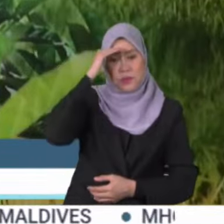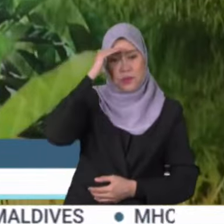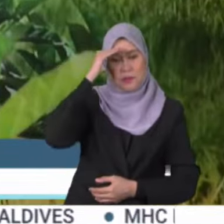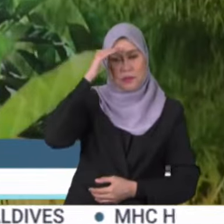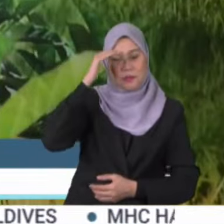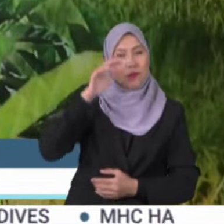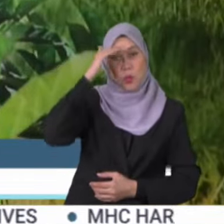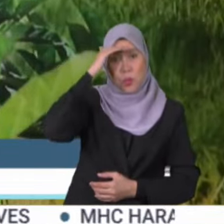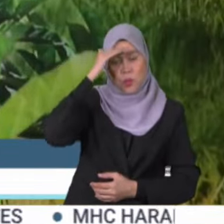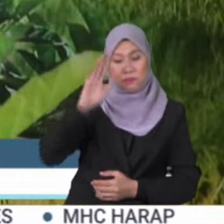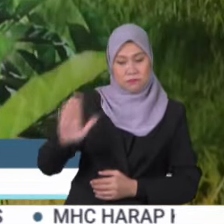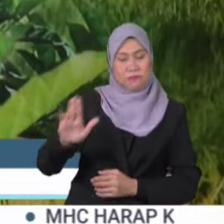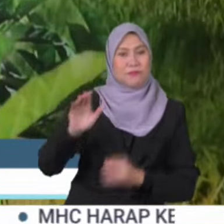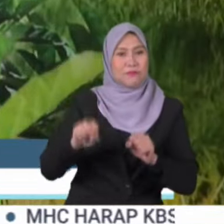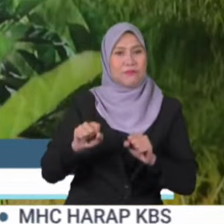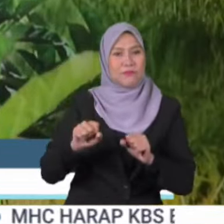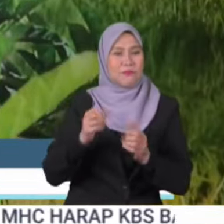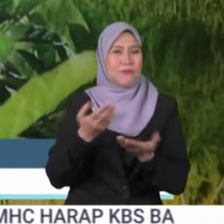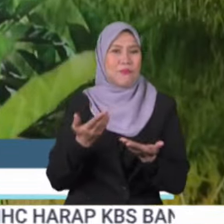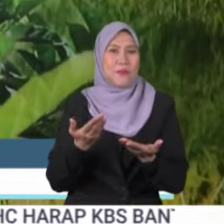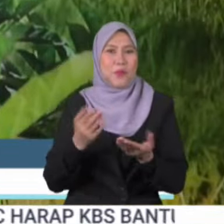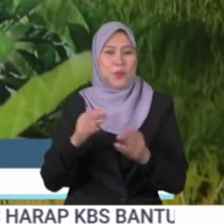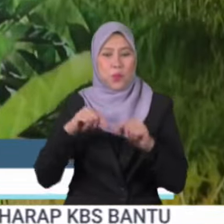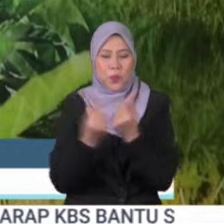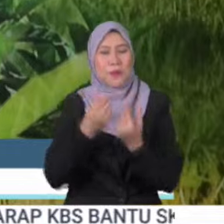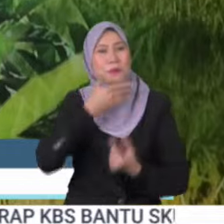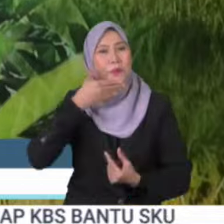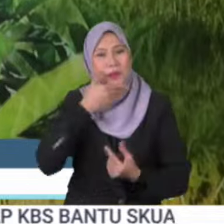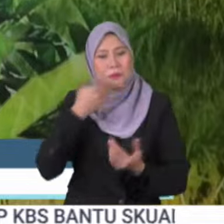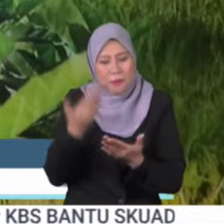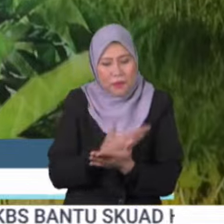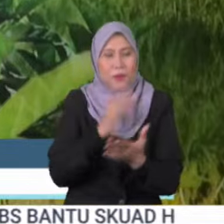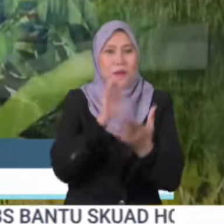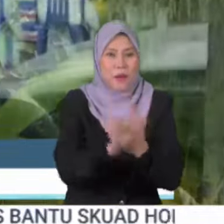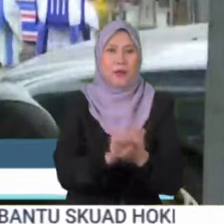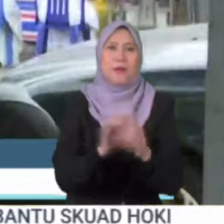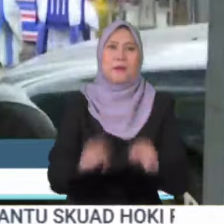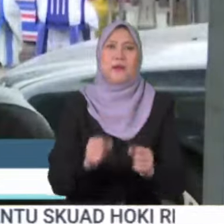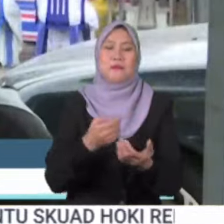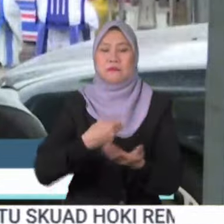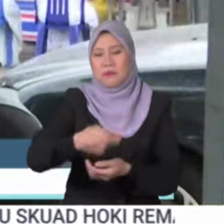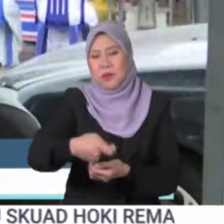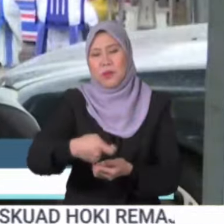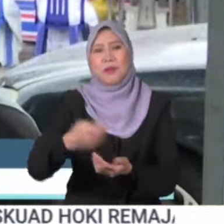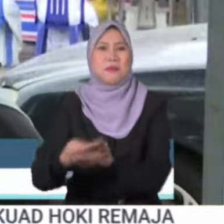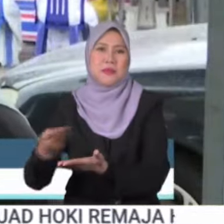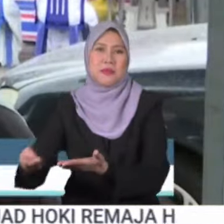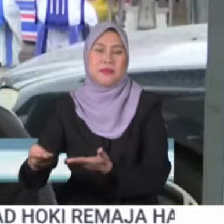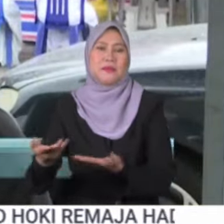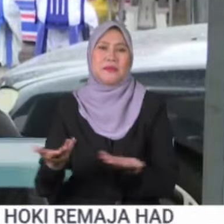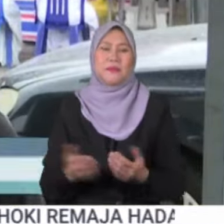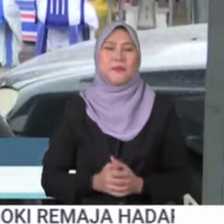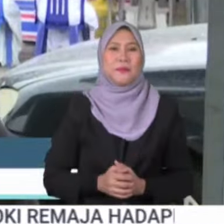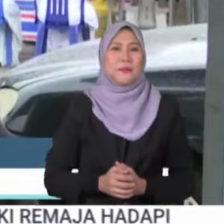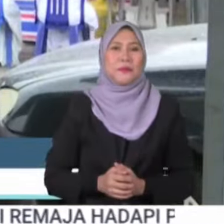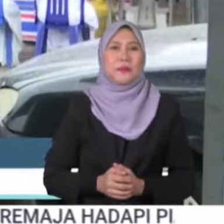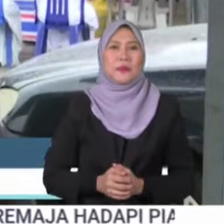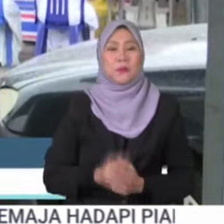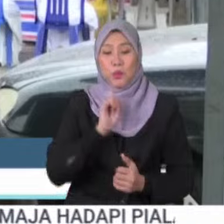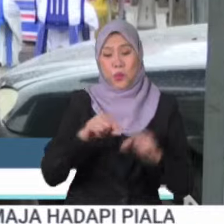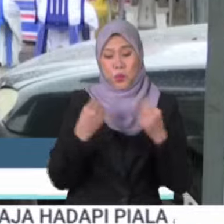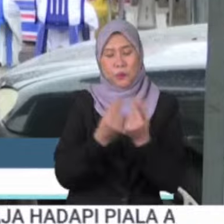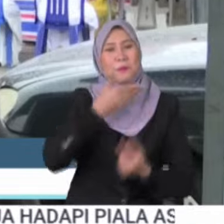transit bangsa Johor untuk golongan muda yang baru berkahwin, baru nak memulakan hidup mereka. Golongan muda ni golongan yang baru nak